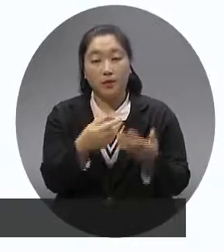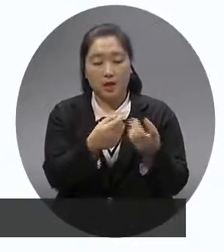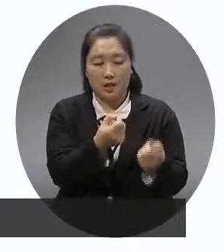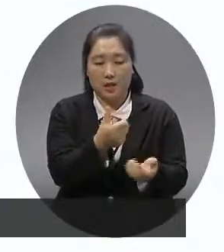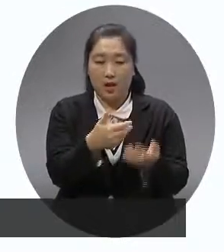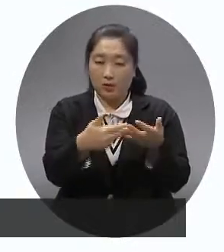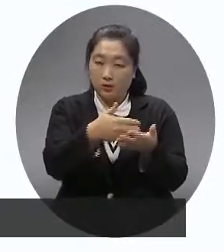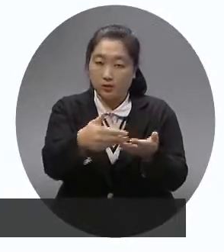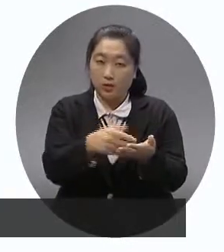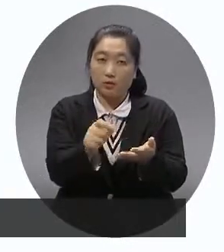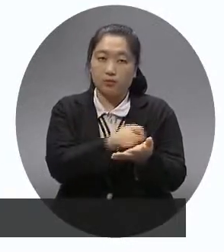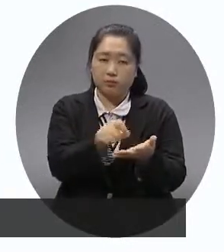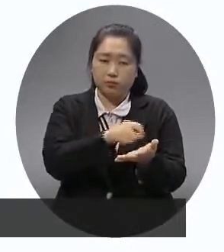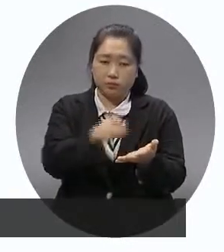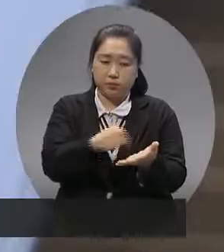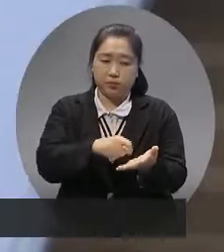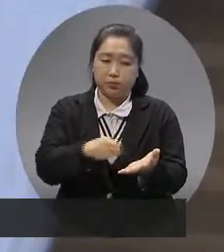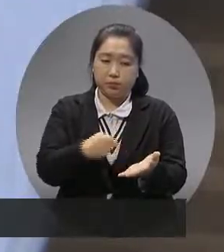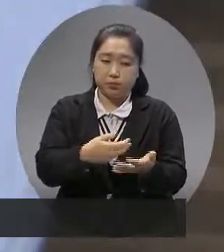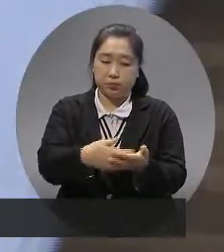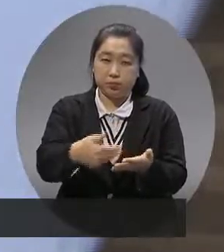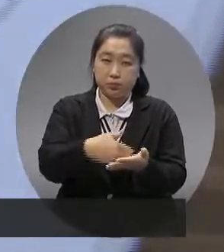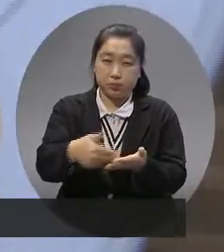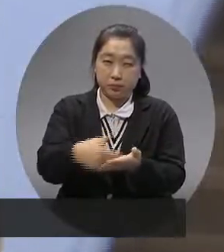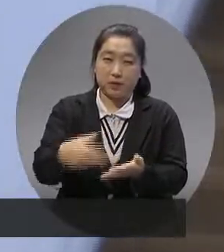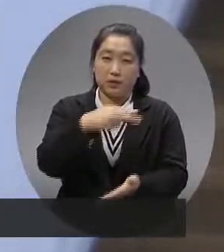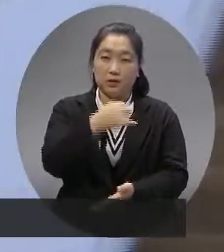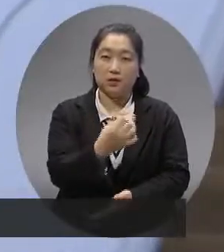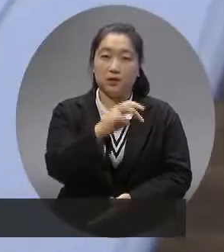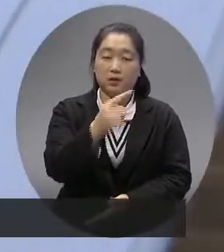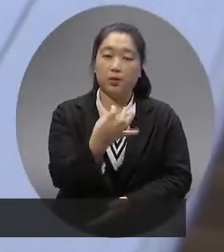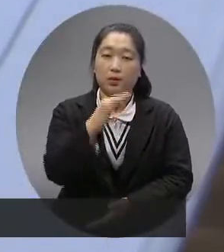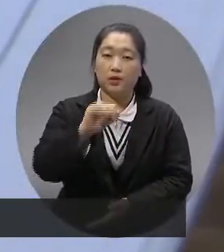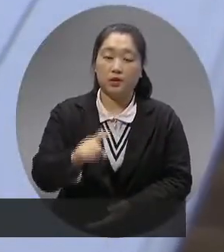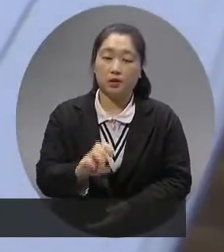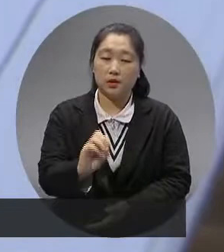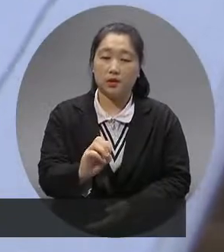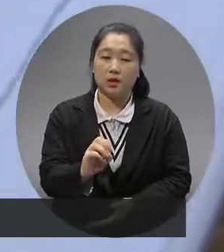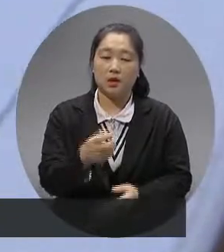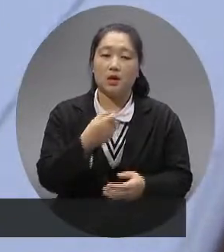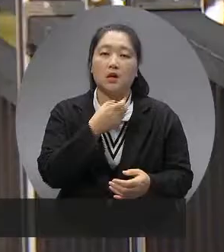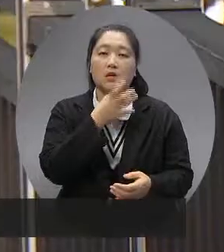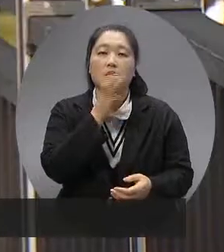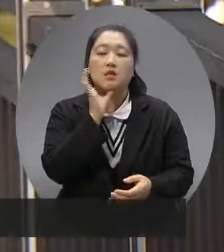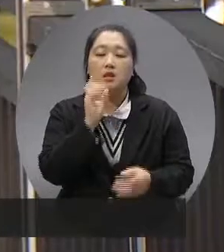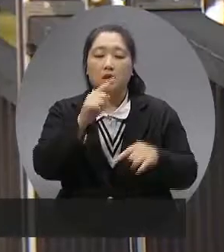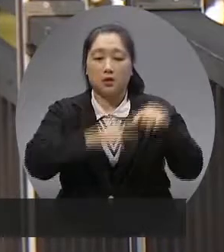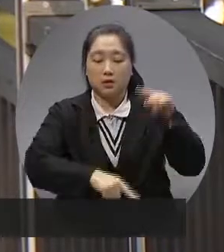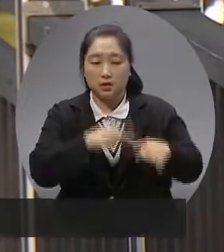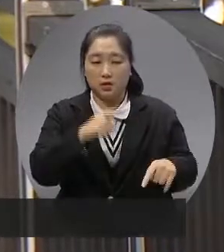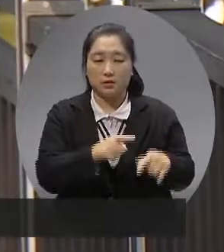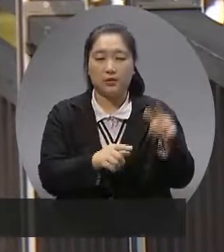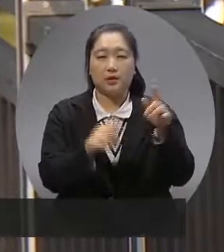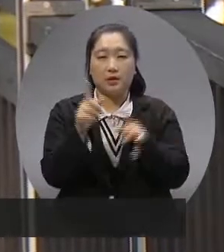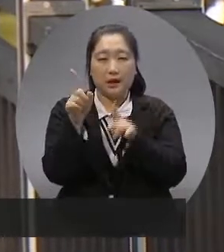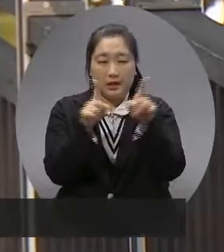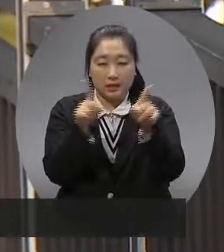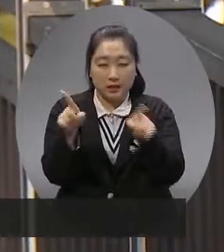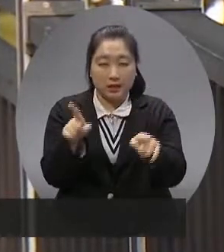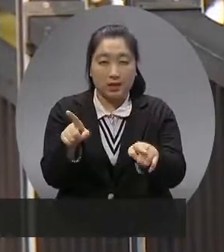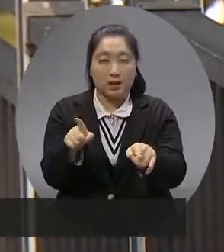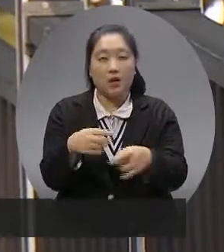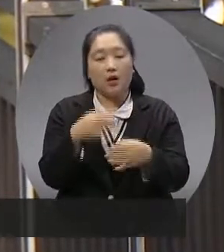위에 펜 하나로 거칠게 그려낸 드로잉 한 점. 고목이 되어가는 나무와 앙상한 가지들. 여기서